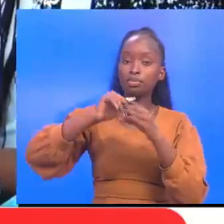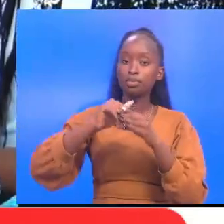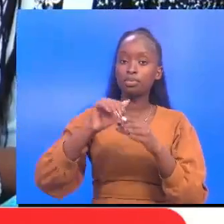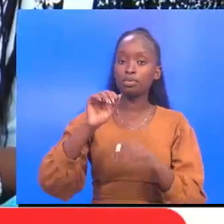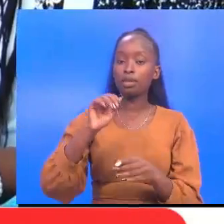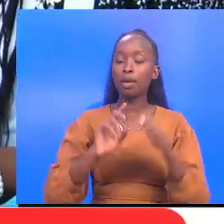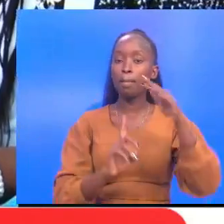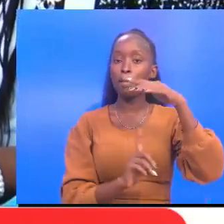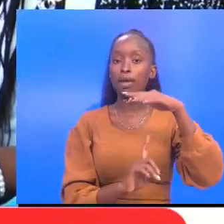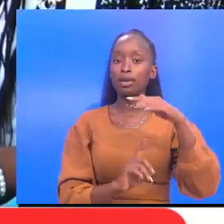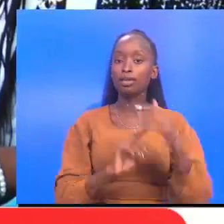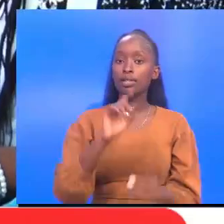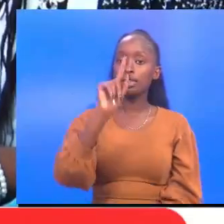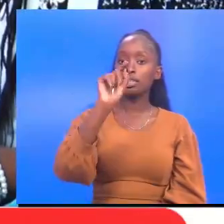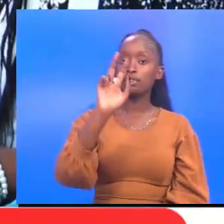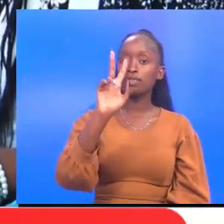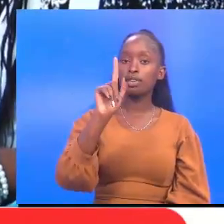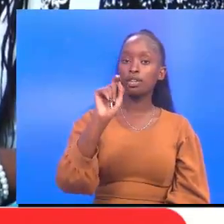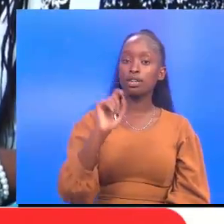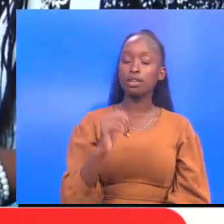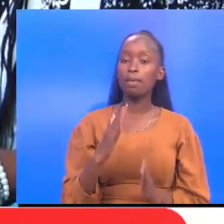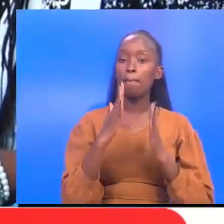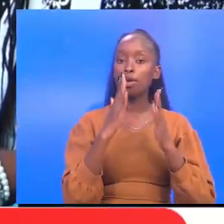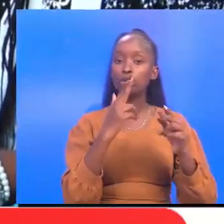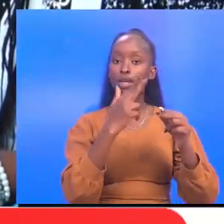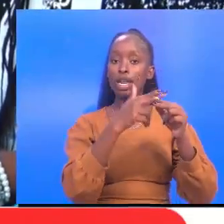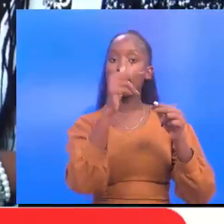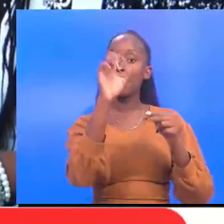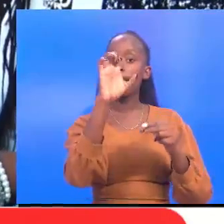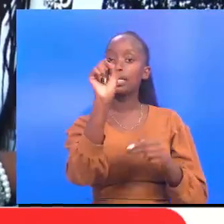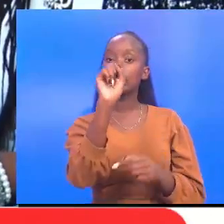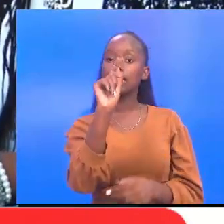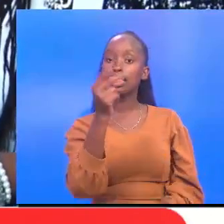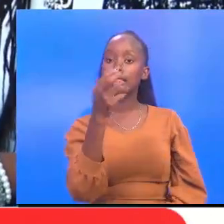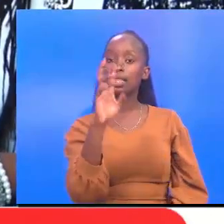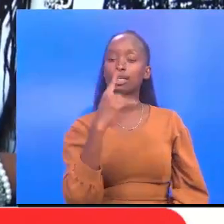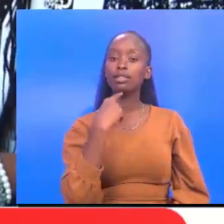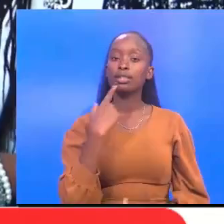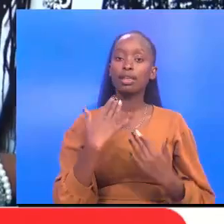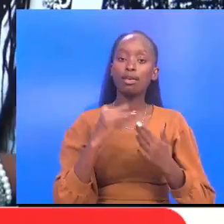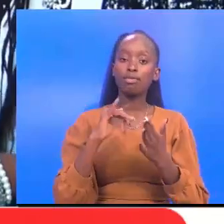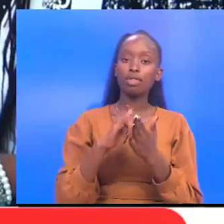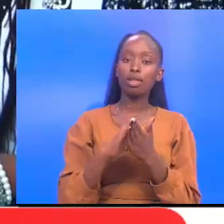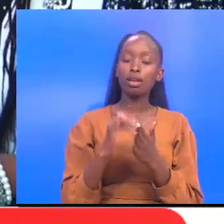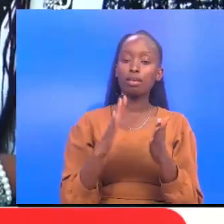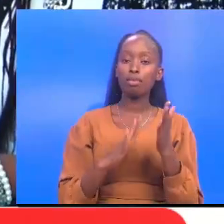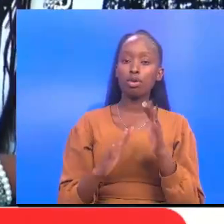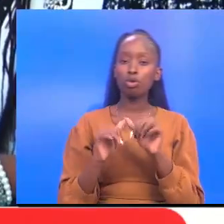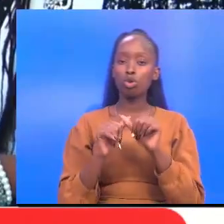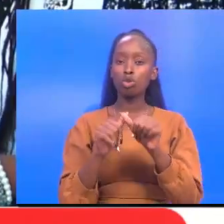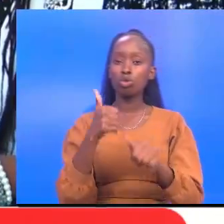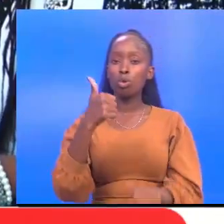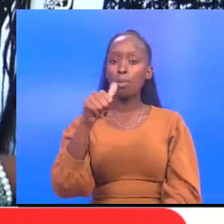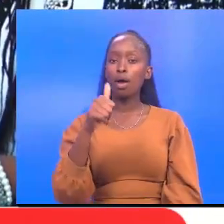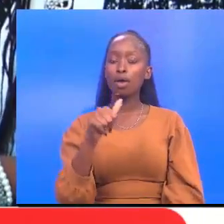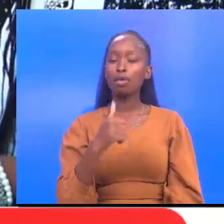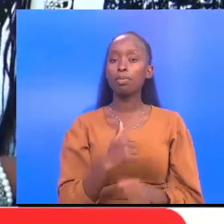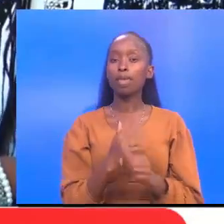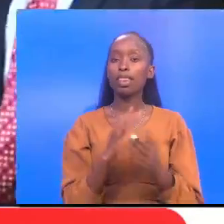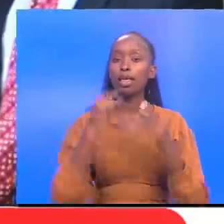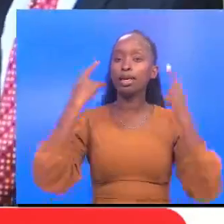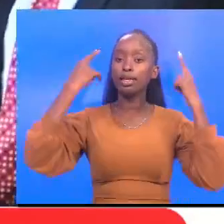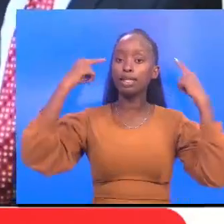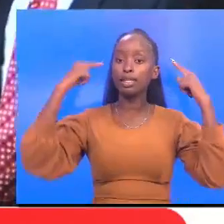kiufundi TVET STARTIMES amesema mipango inaendelea kuhakikisha kuwa mtaala wa TVET unafanikishwa na hivi